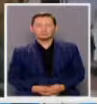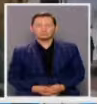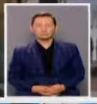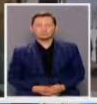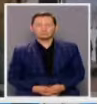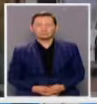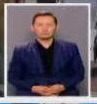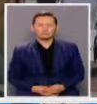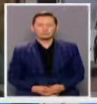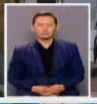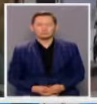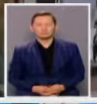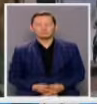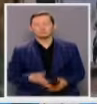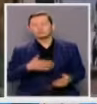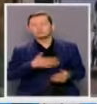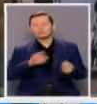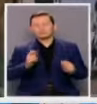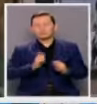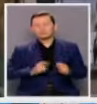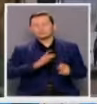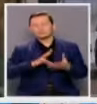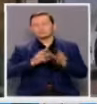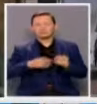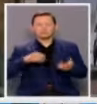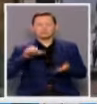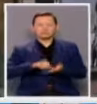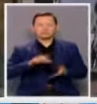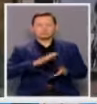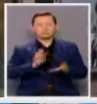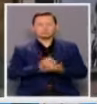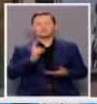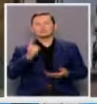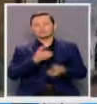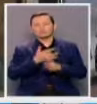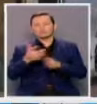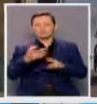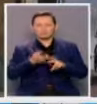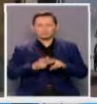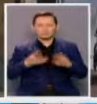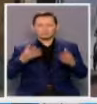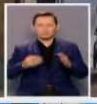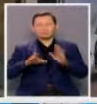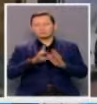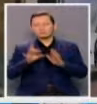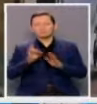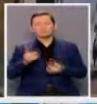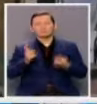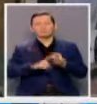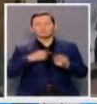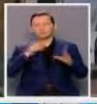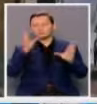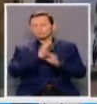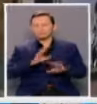Маған бұйырып отыр, бүгін қатысу өткені мен алдыңғы іріктеу кезеңде үлгер алмап